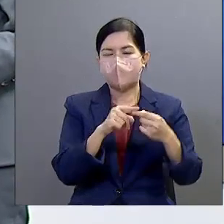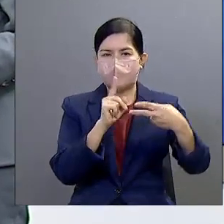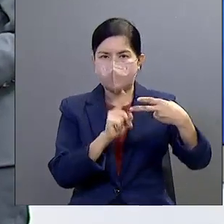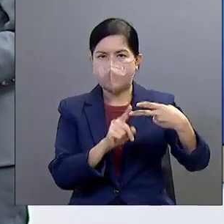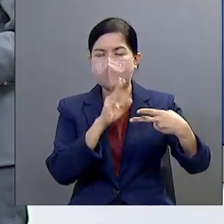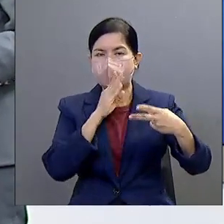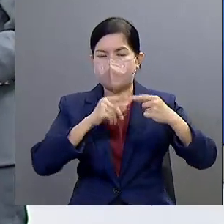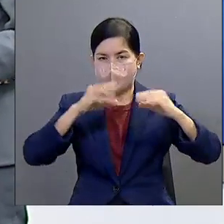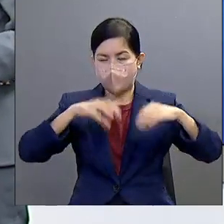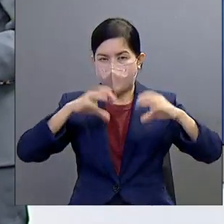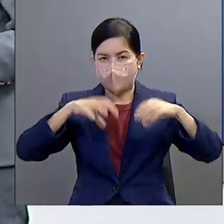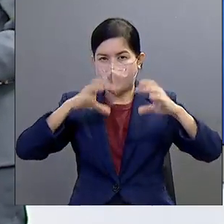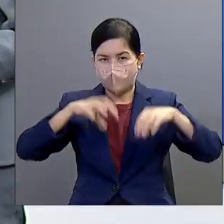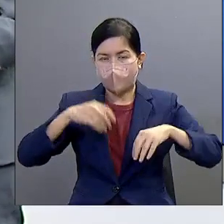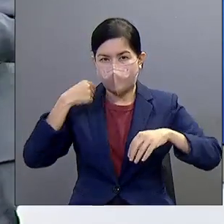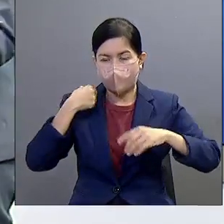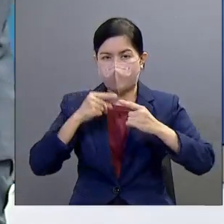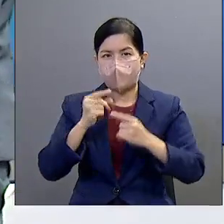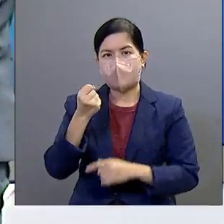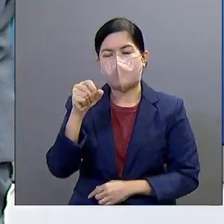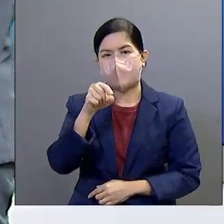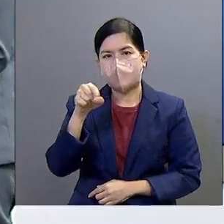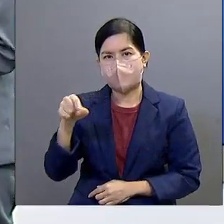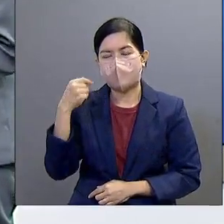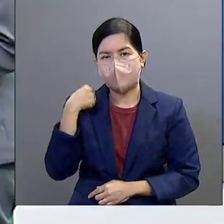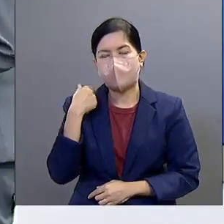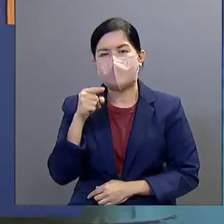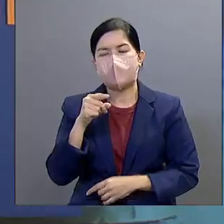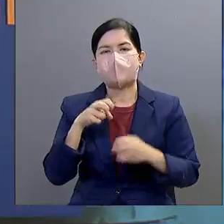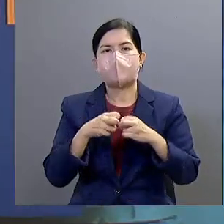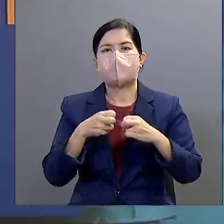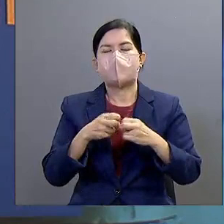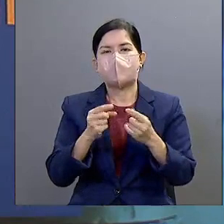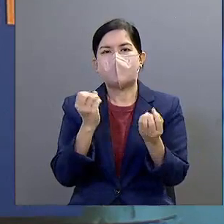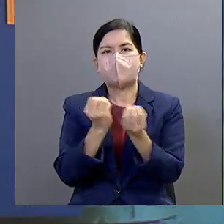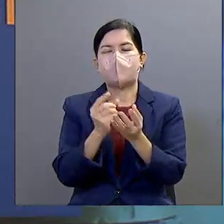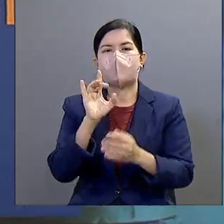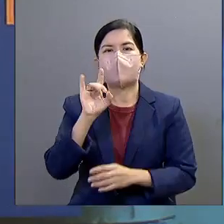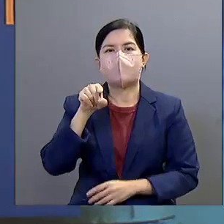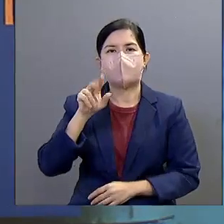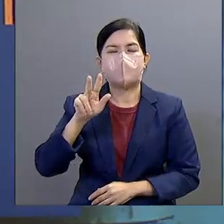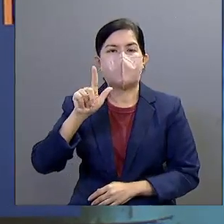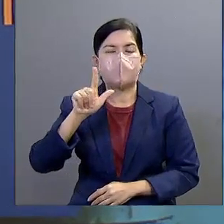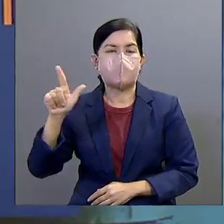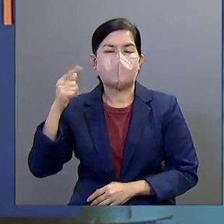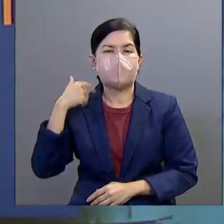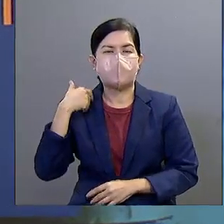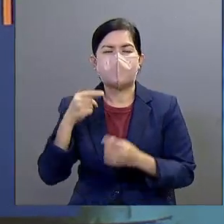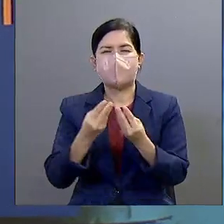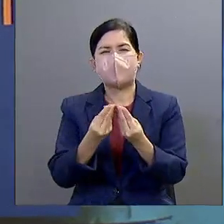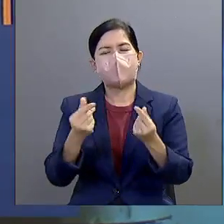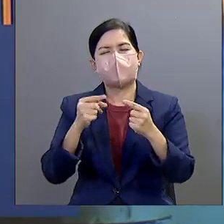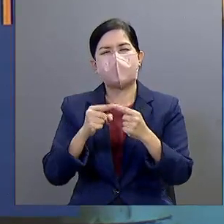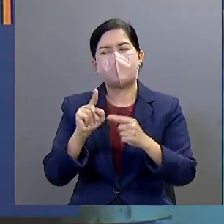ตกมากกว่าค่าปกติร้อยละ10นะคะพื้นที่ค่ะจะได้รับผลกระทบ 8.3 ล้านไร่ทรัพย์สินเสียหายประมาณ 1,200 ล้านบ